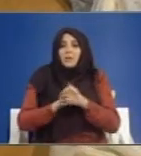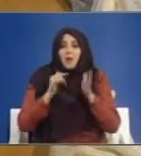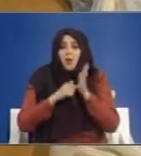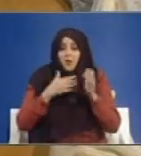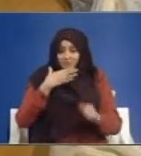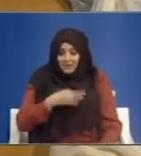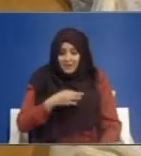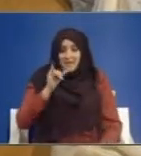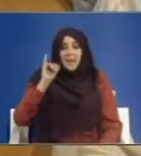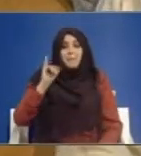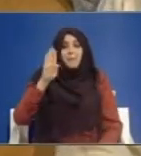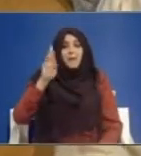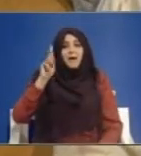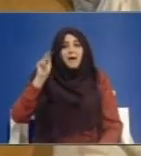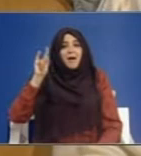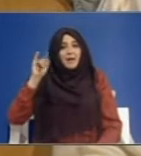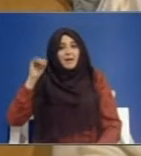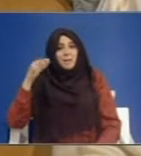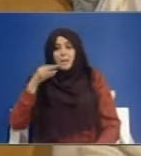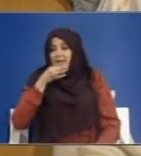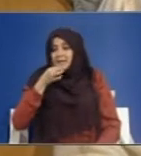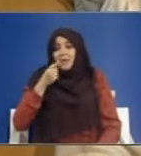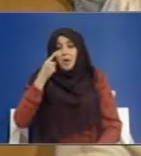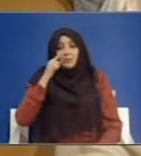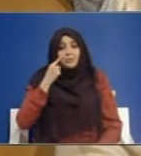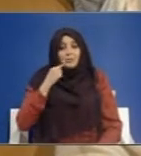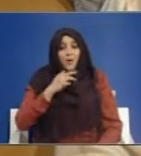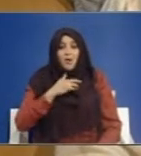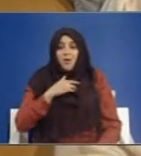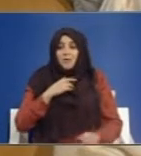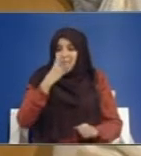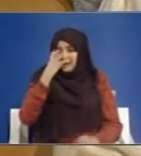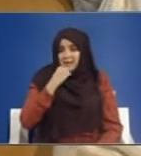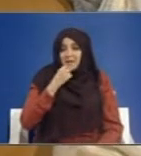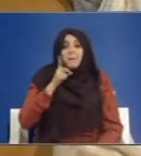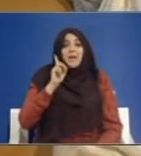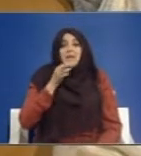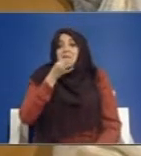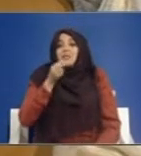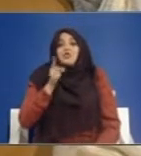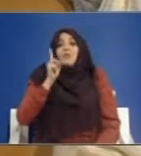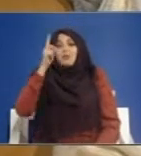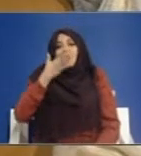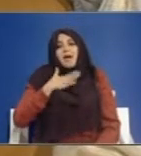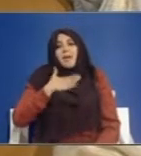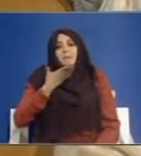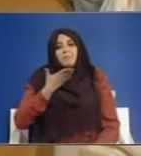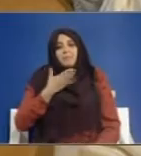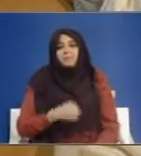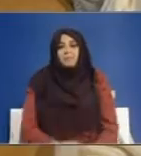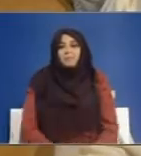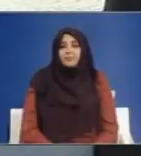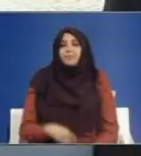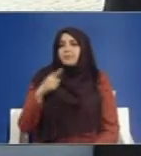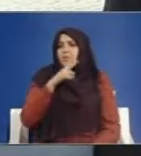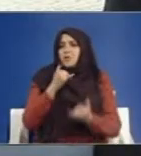وسلم في موت ابنه إبراهيم قال إن العين لا تدمع وإن القلب لا يحزن، ولكن لا نقول إلا ما يرضي ربنا. لأن بعض الناس الشيخ